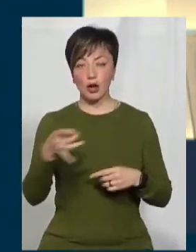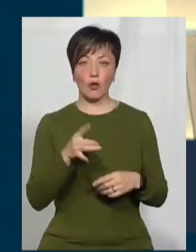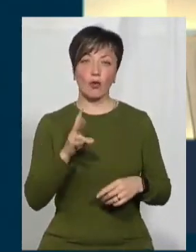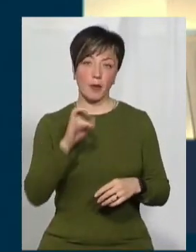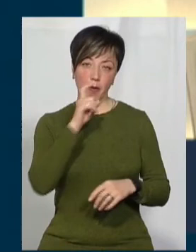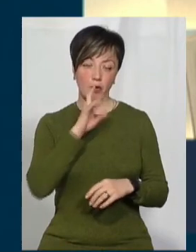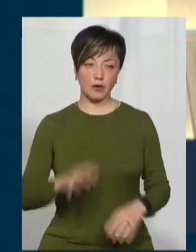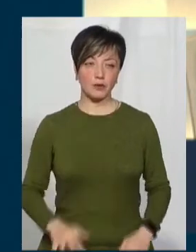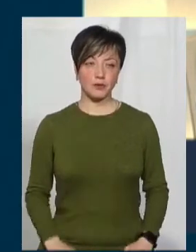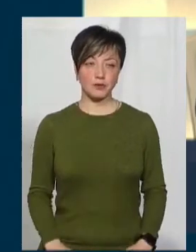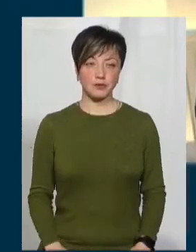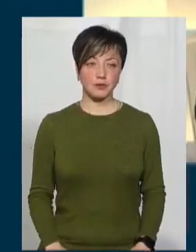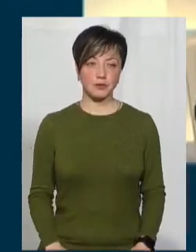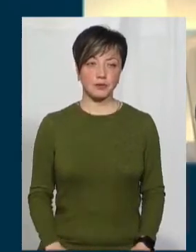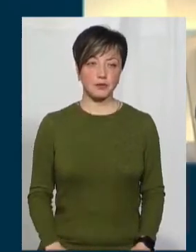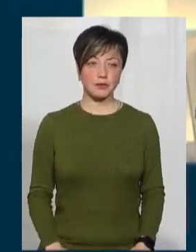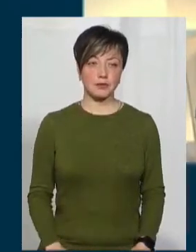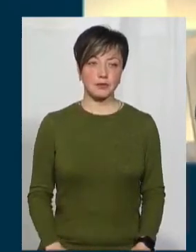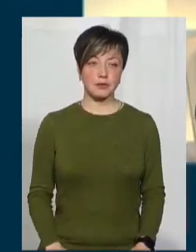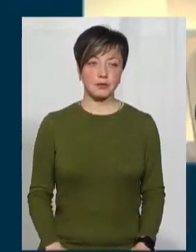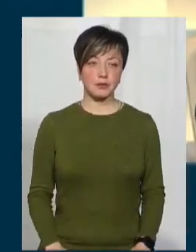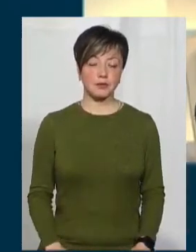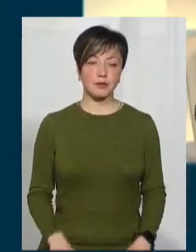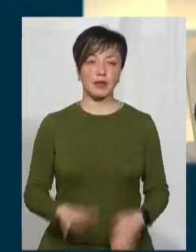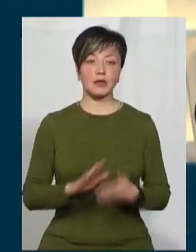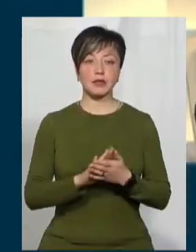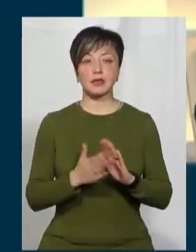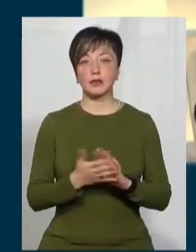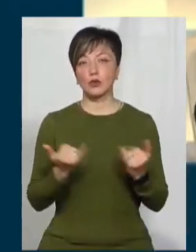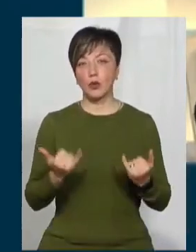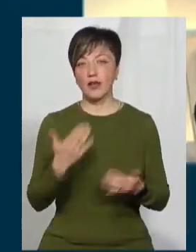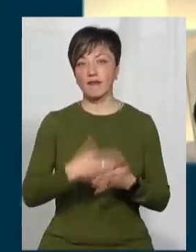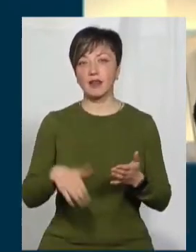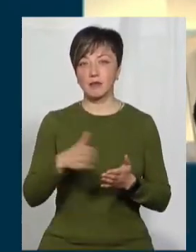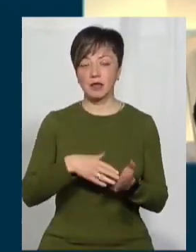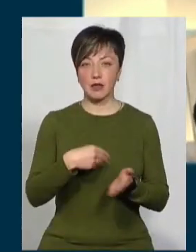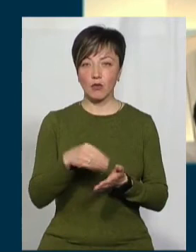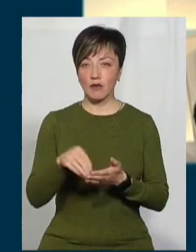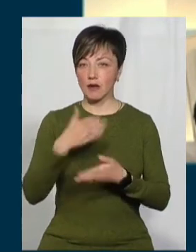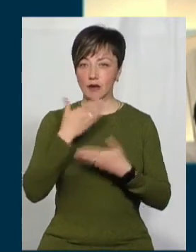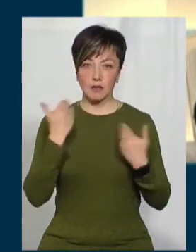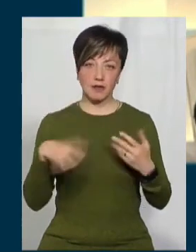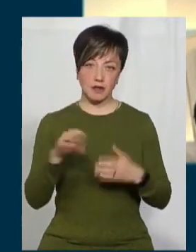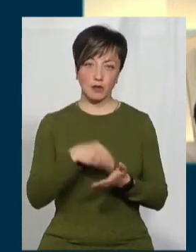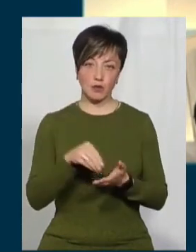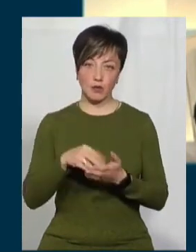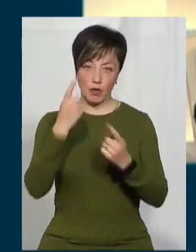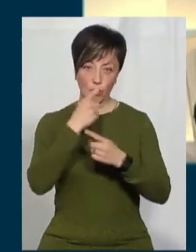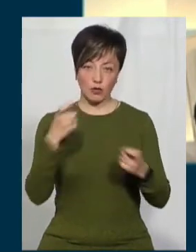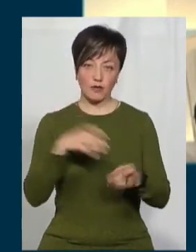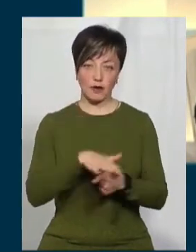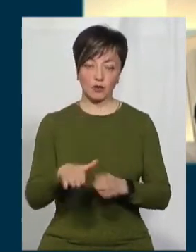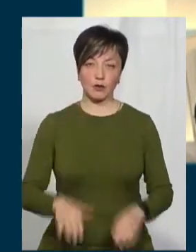все досить непогано. Дякую і вам. І станом на сьогодні відмін закупівель немає. Я маю на увазі ці закупівлі, які були